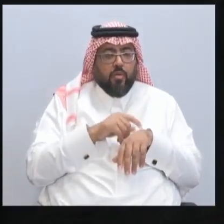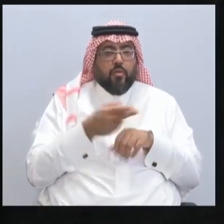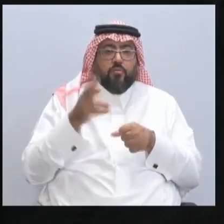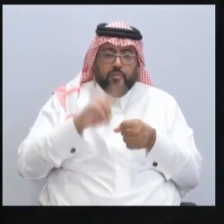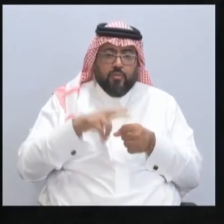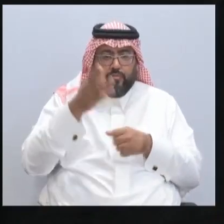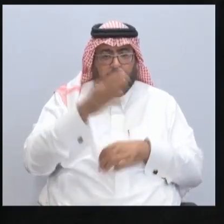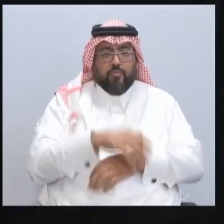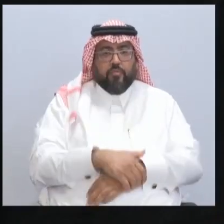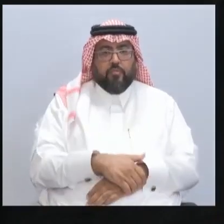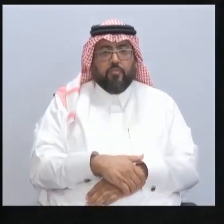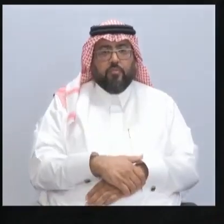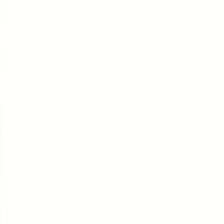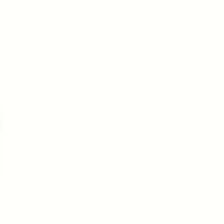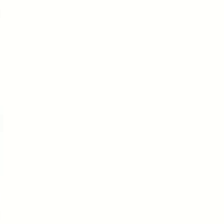ونرجع